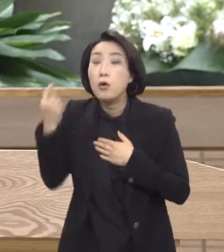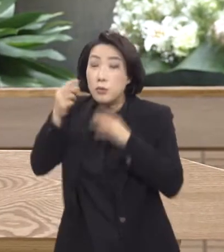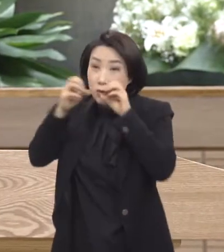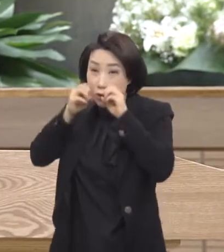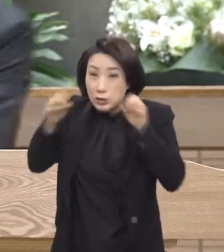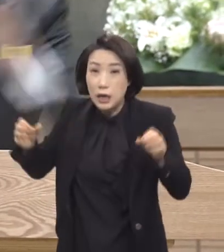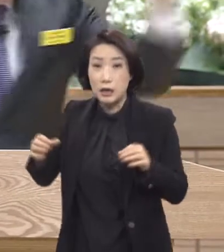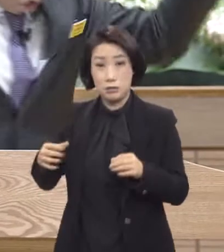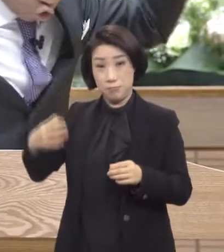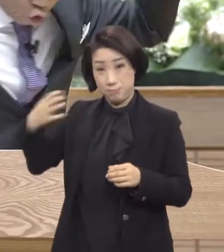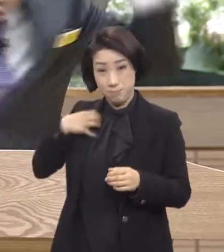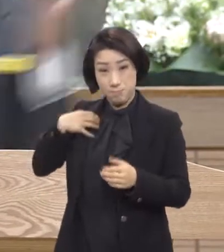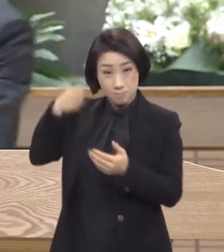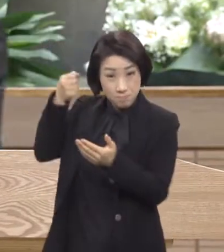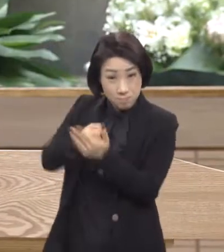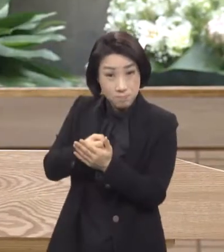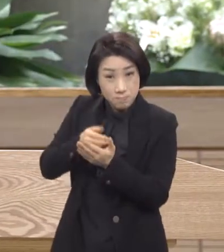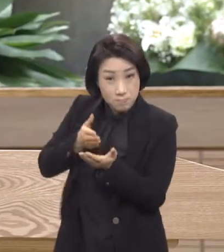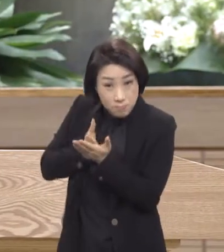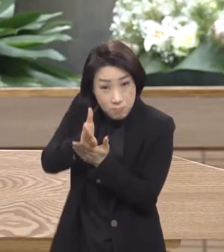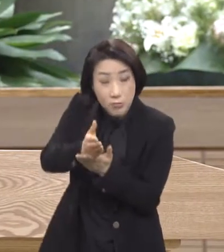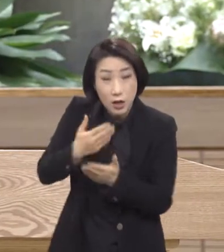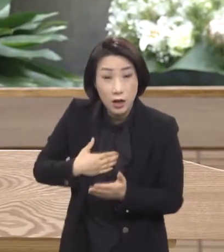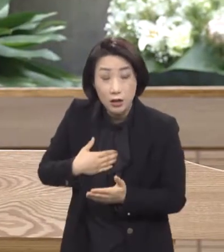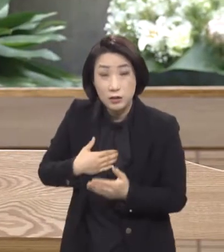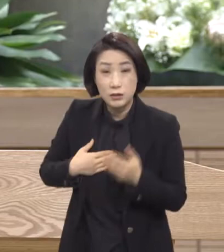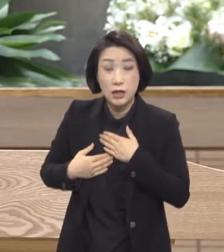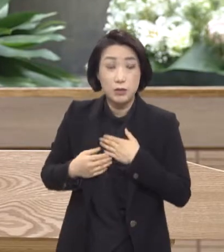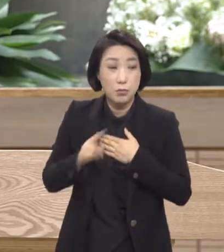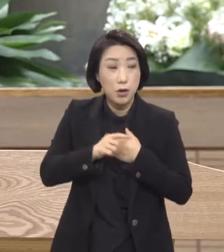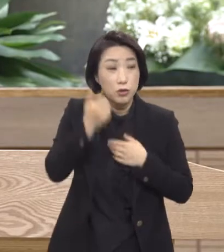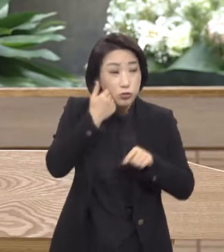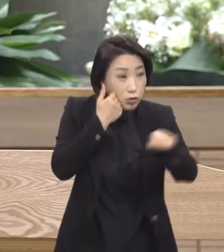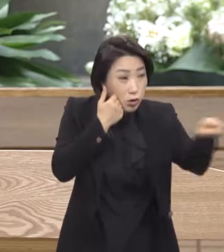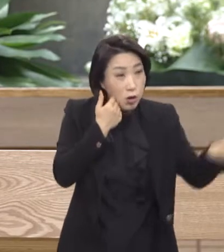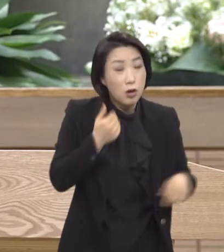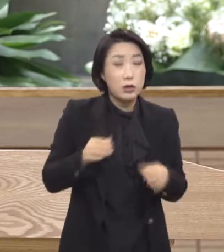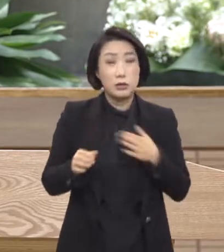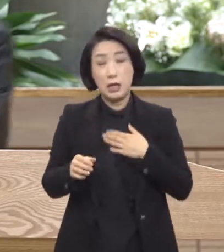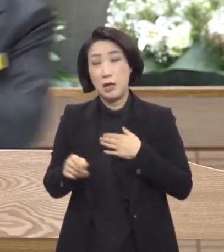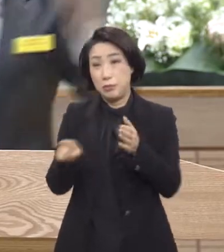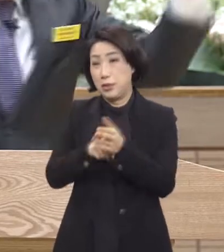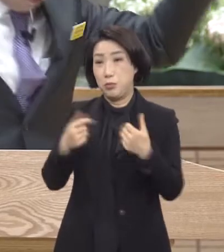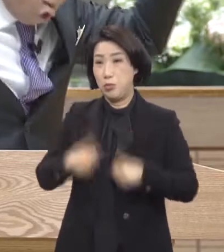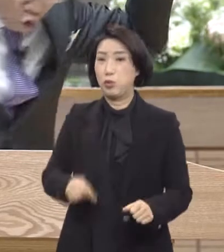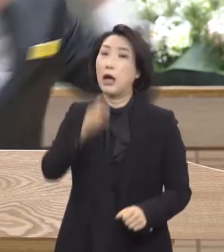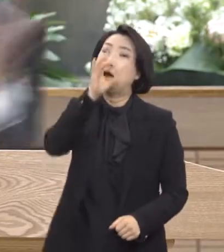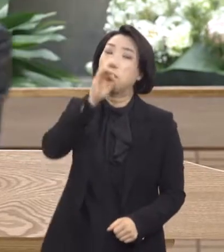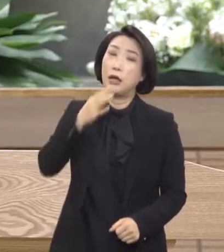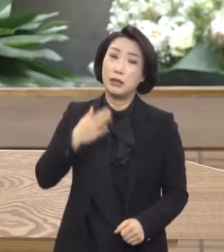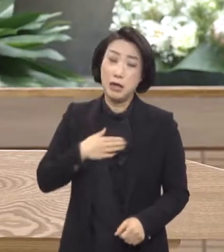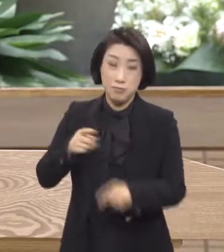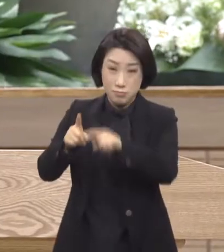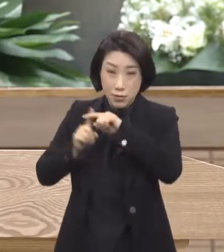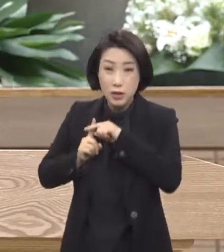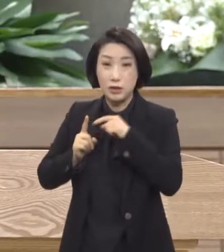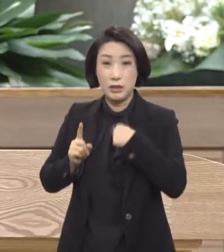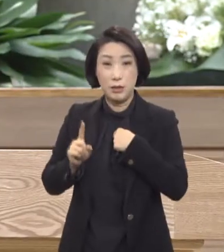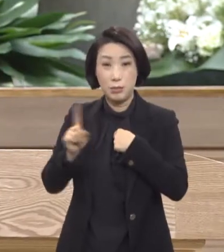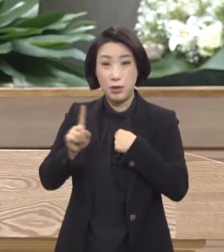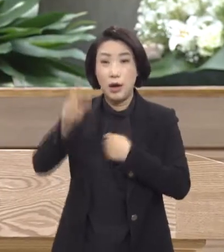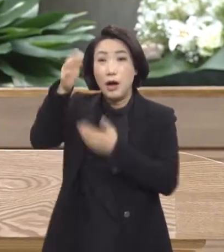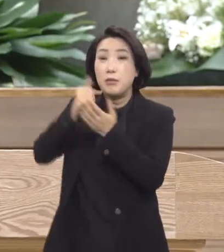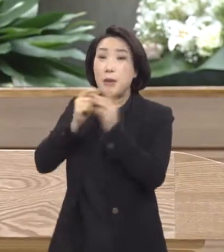돼. 죽어도 안 믿겠다고 굴복 못해. 죽어도 나는